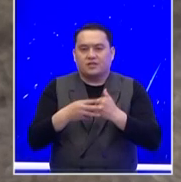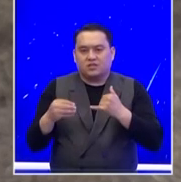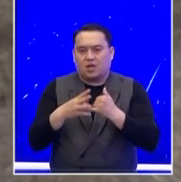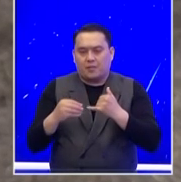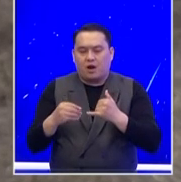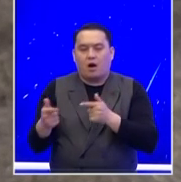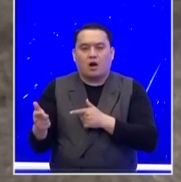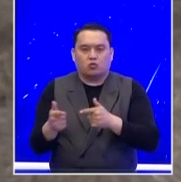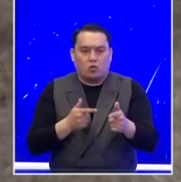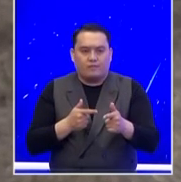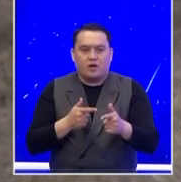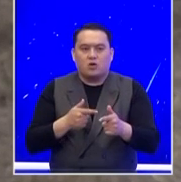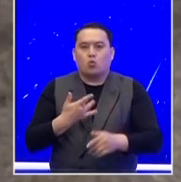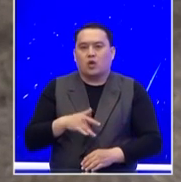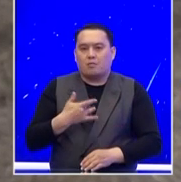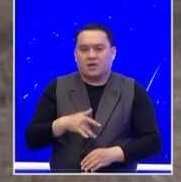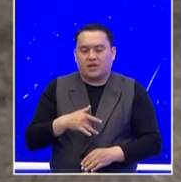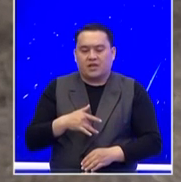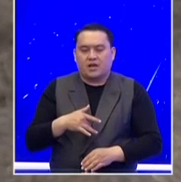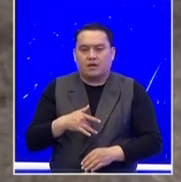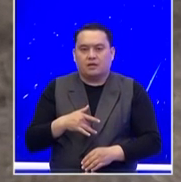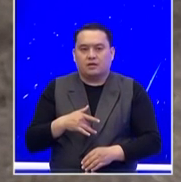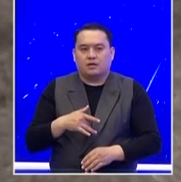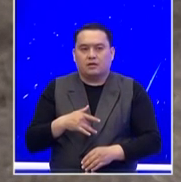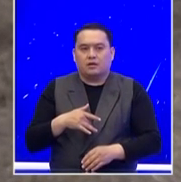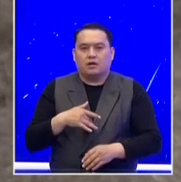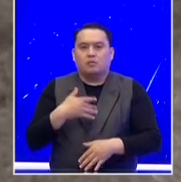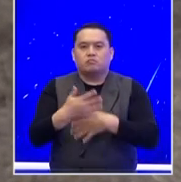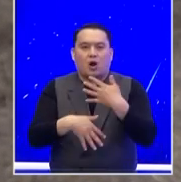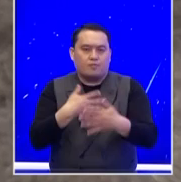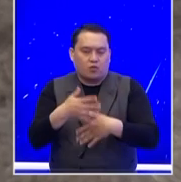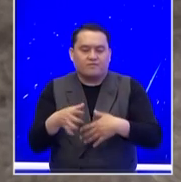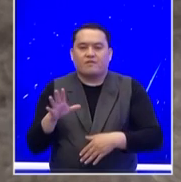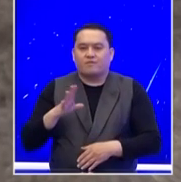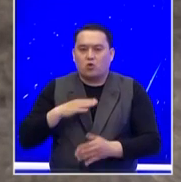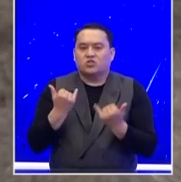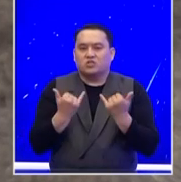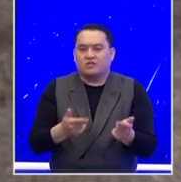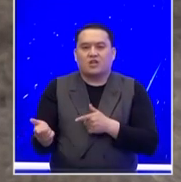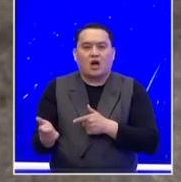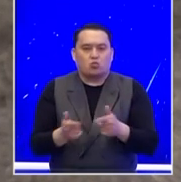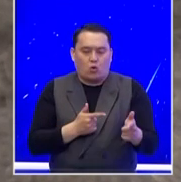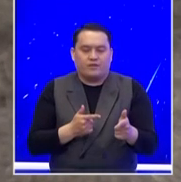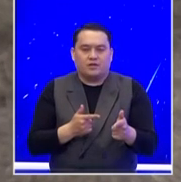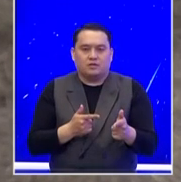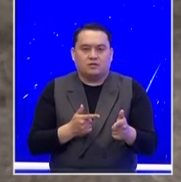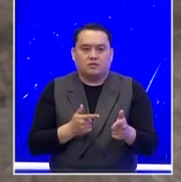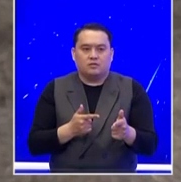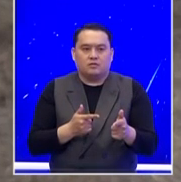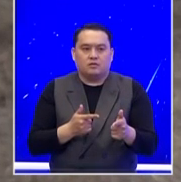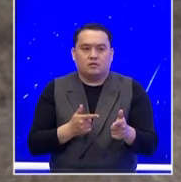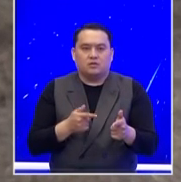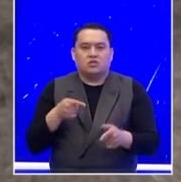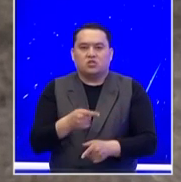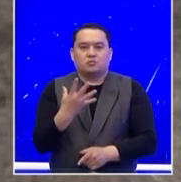гектаров минеральным удобрением, его пробороновали. И сейчас готовим зябь, у нас